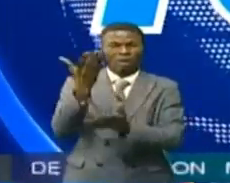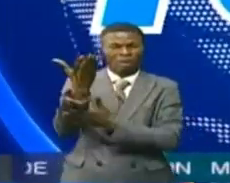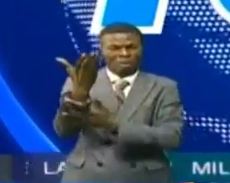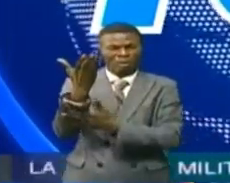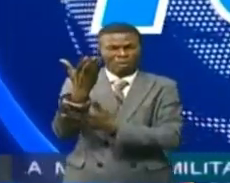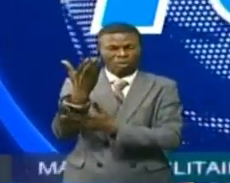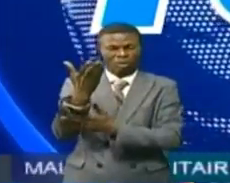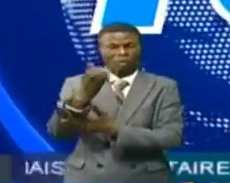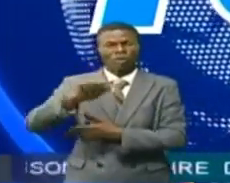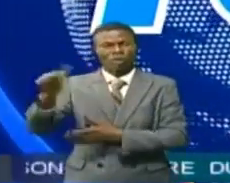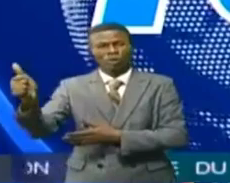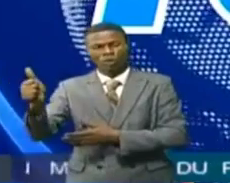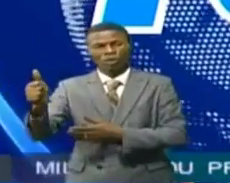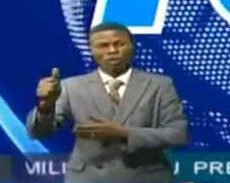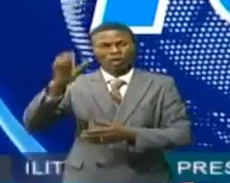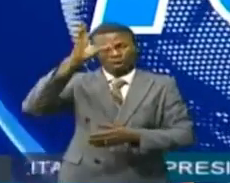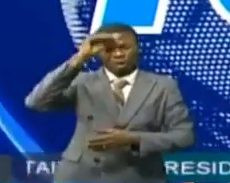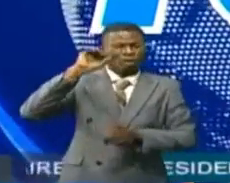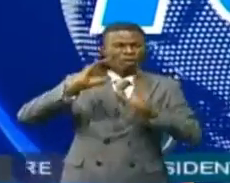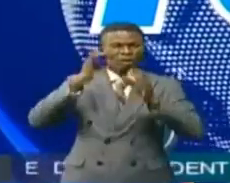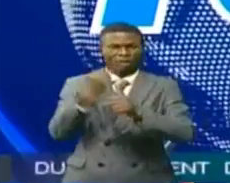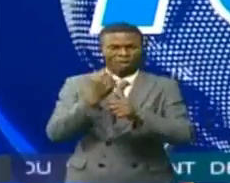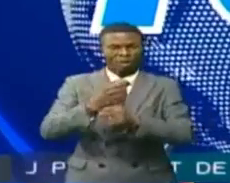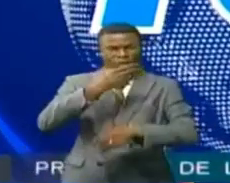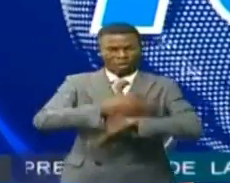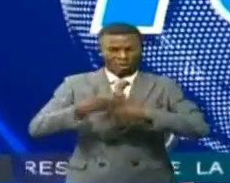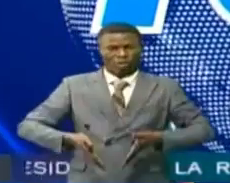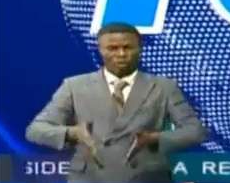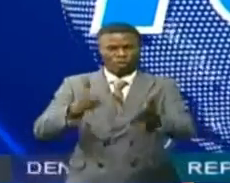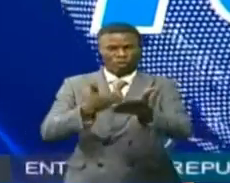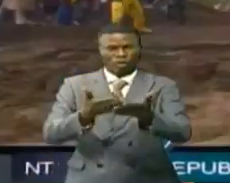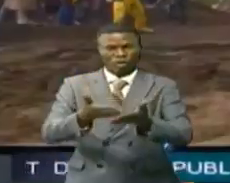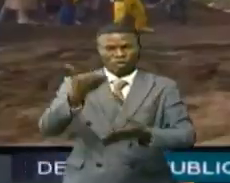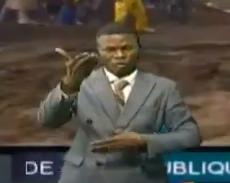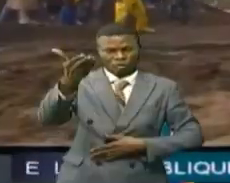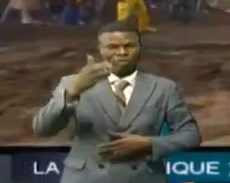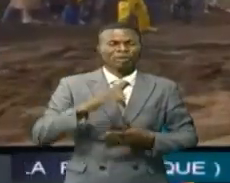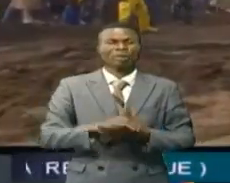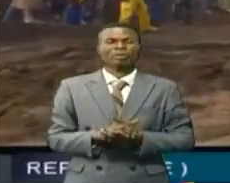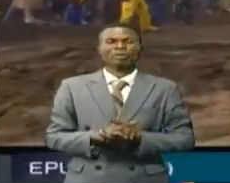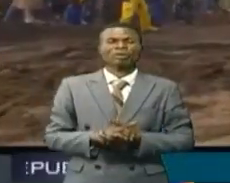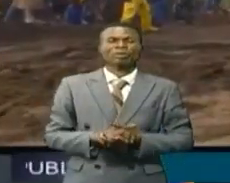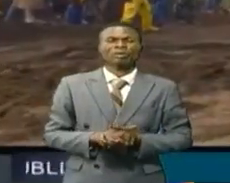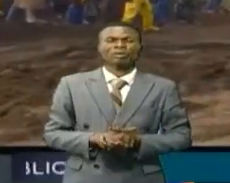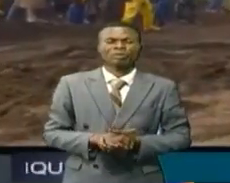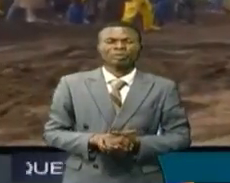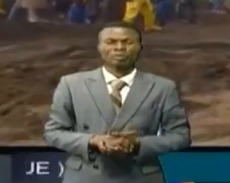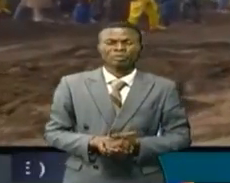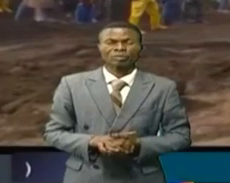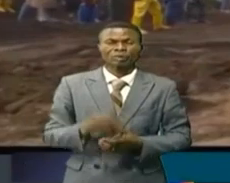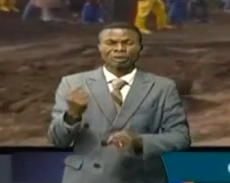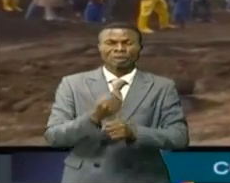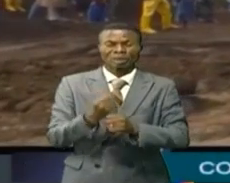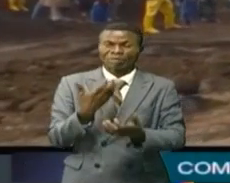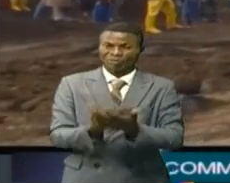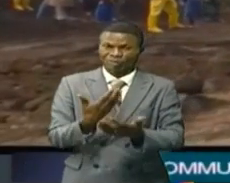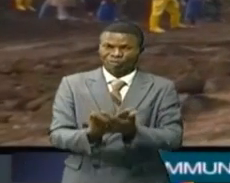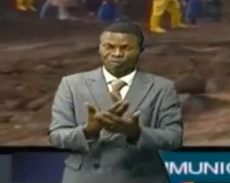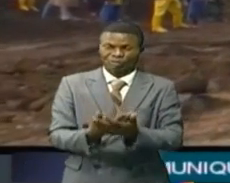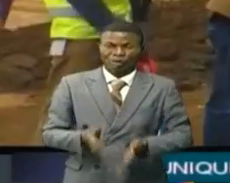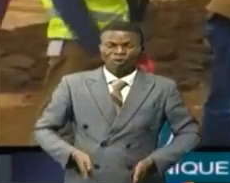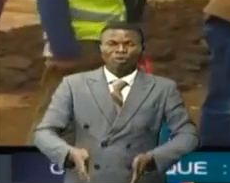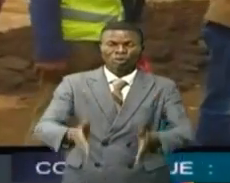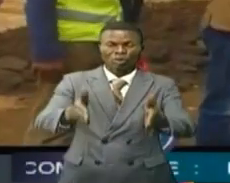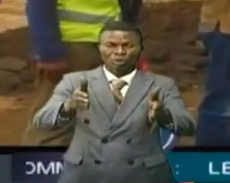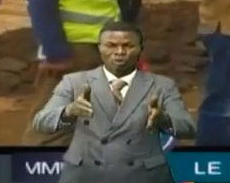des entreprises qui exécutent les travaux de réhabilitation de cette route. Il ne jure que pour l'accélération des travaux de voirie